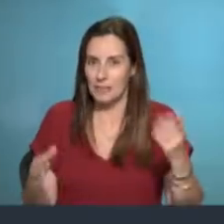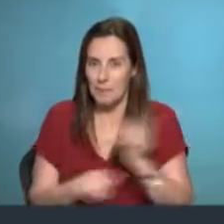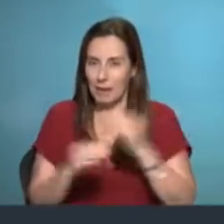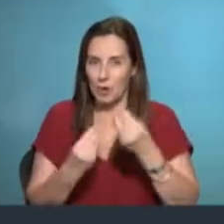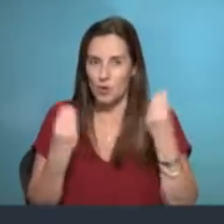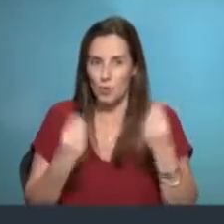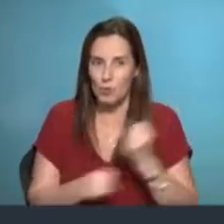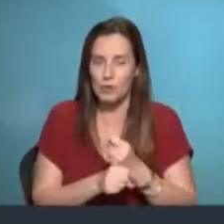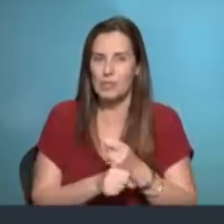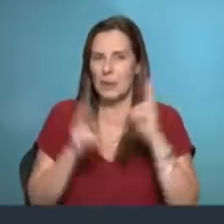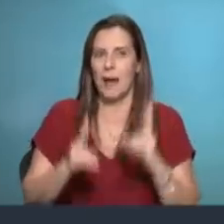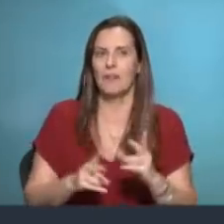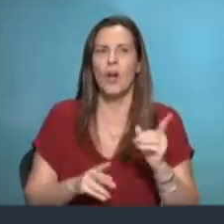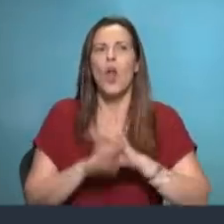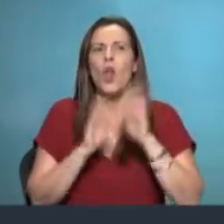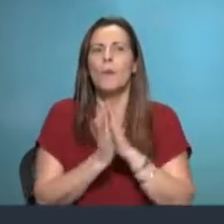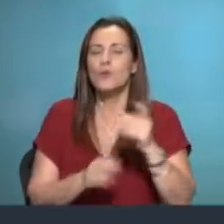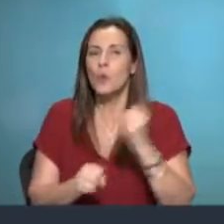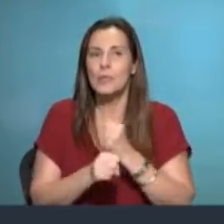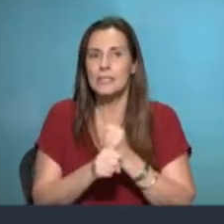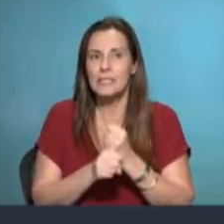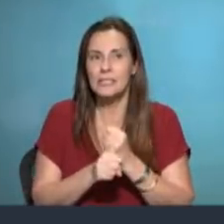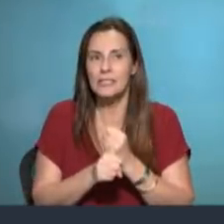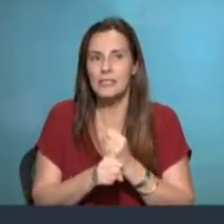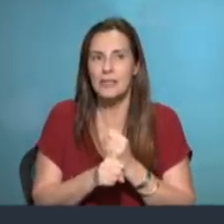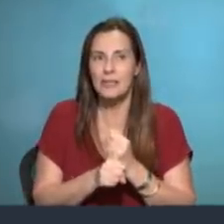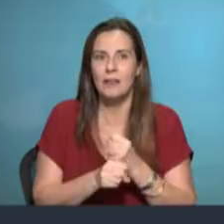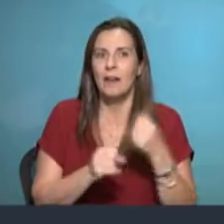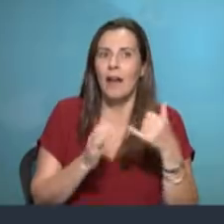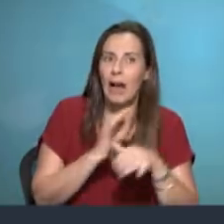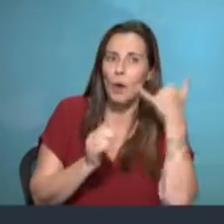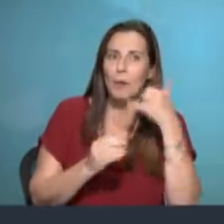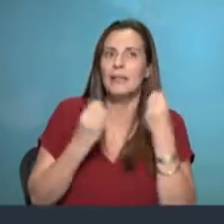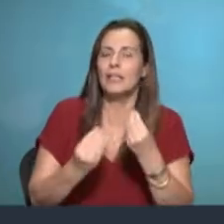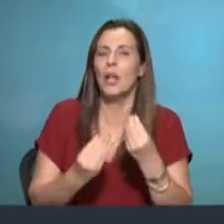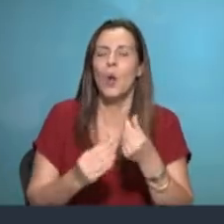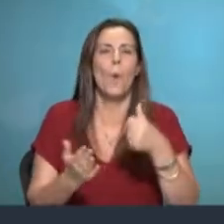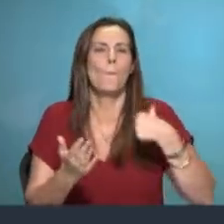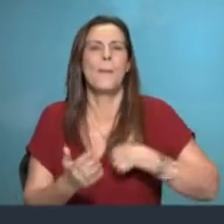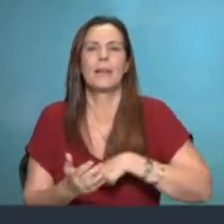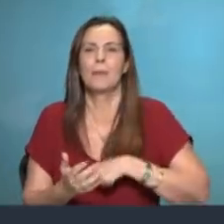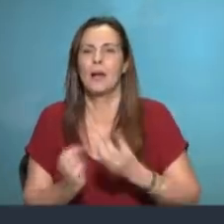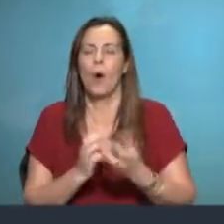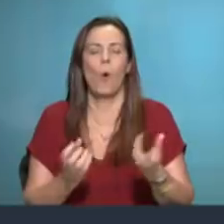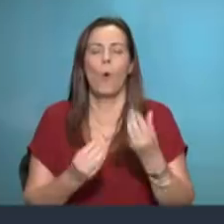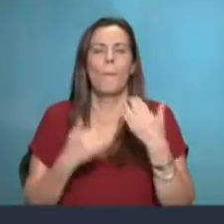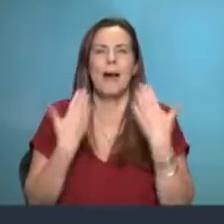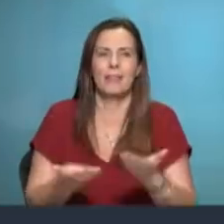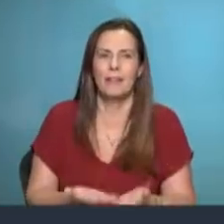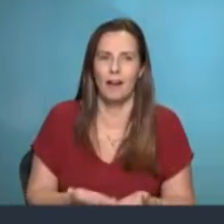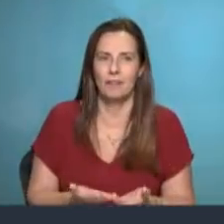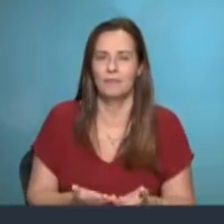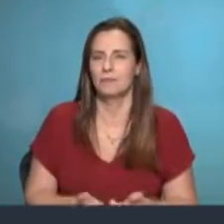مش بتقدم يعني مش كل ما ينجح في انه يقضي حاجته اعطيه طبعه ولا اعطيه بدله كندر ولا اعطيه اي